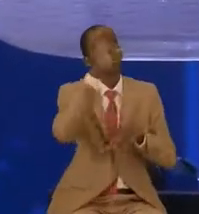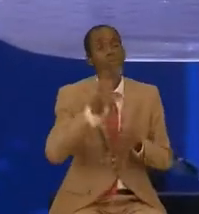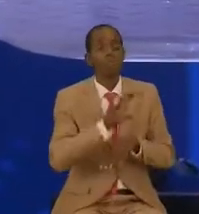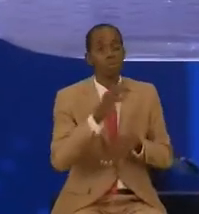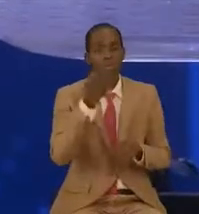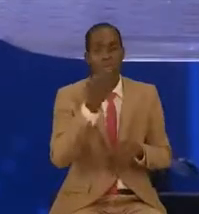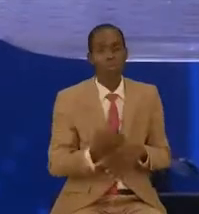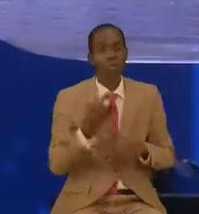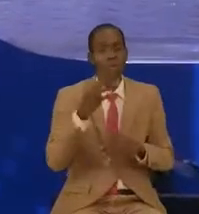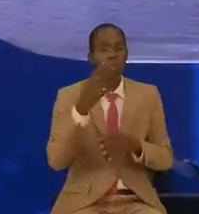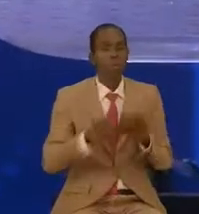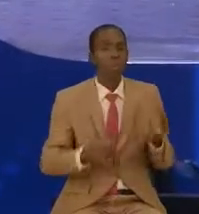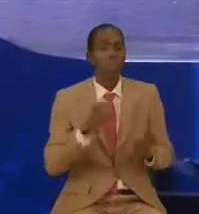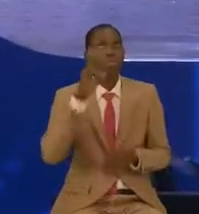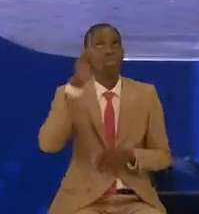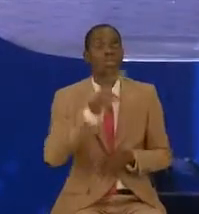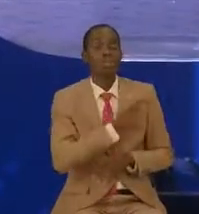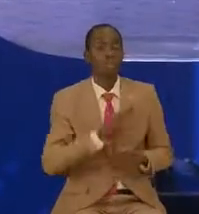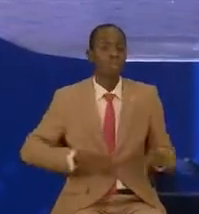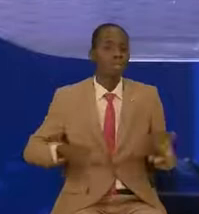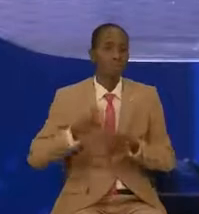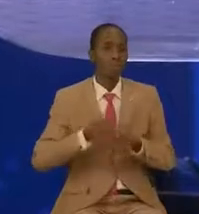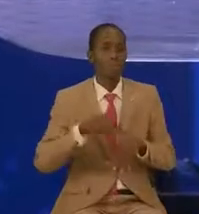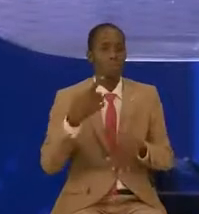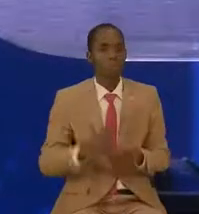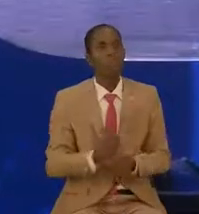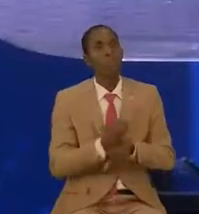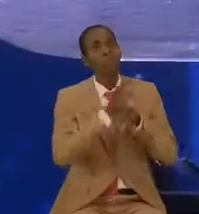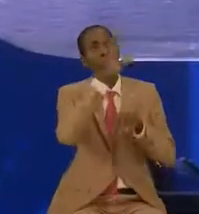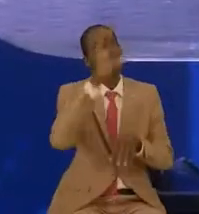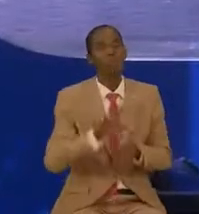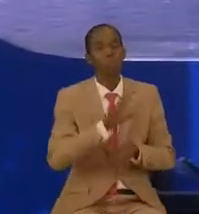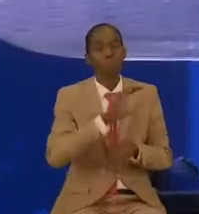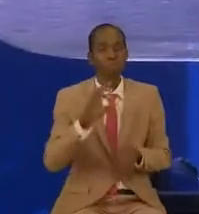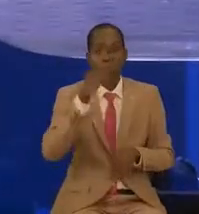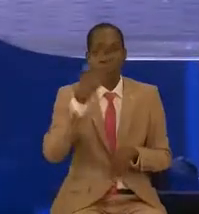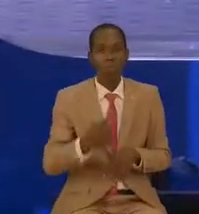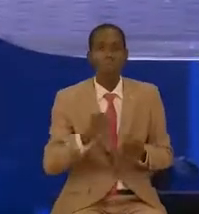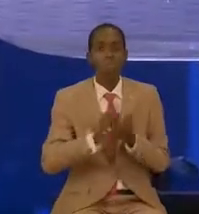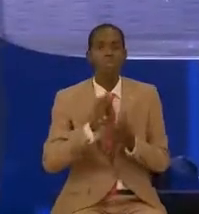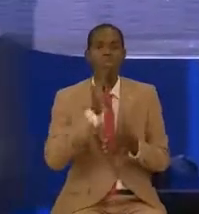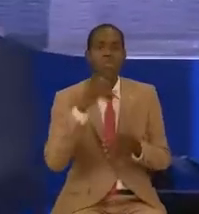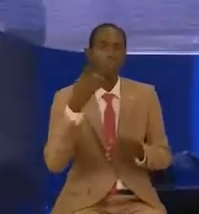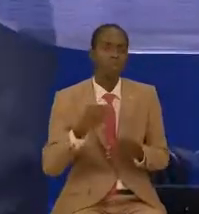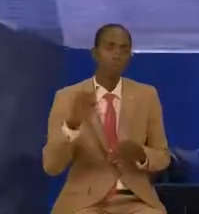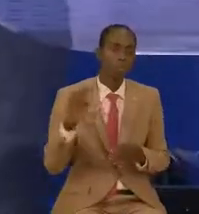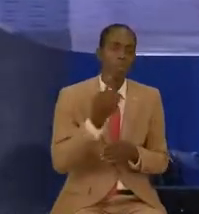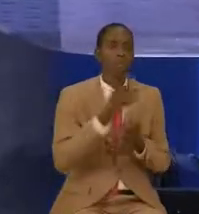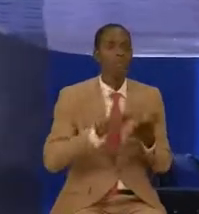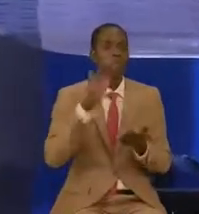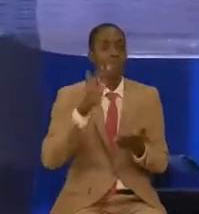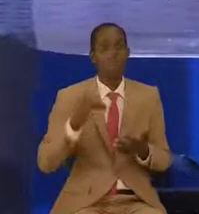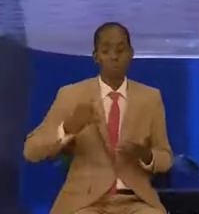qu'il a fait à la croix du calvaire, c'est la seule gloire qu'ils avaient. La circoncision, pas de